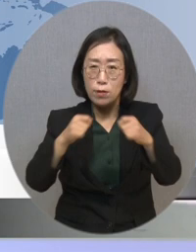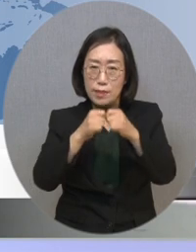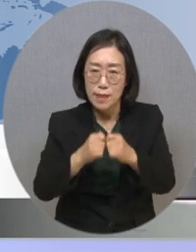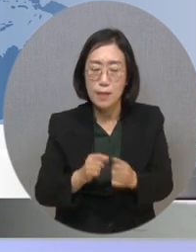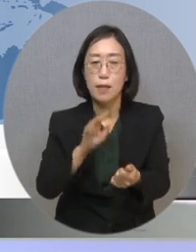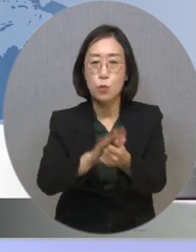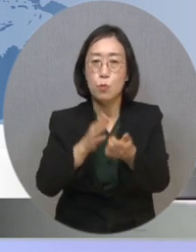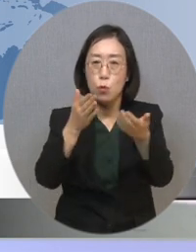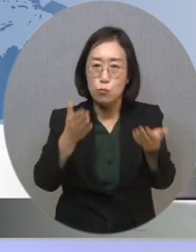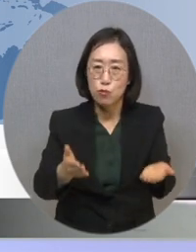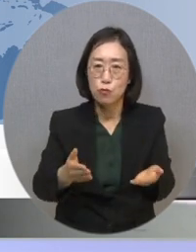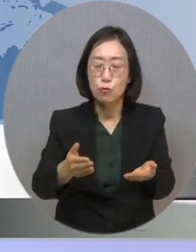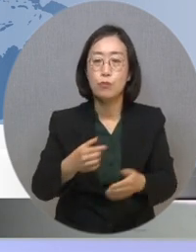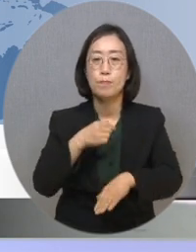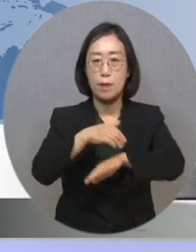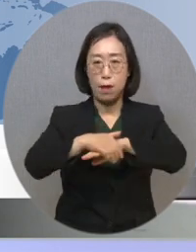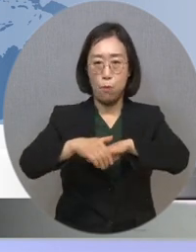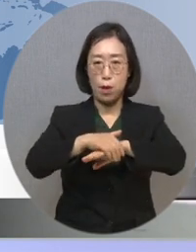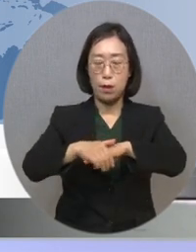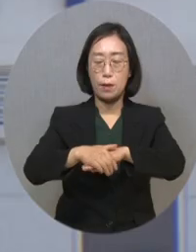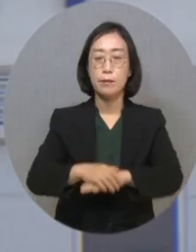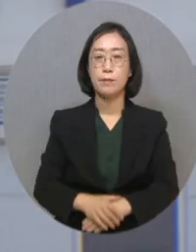서비스를 제공한다는 겁니다.